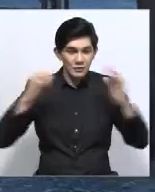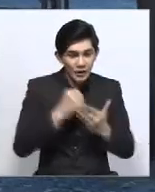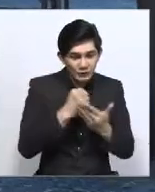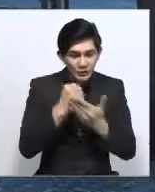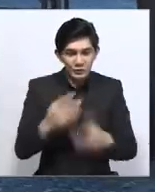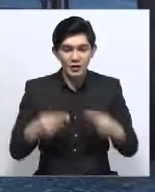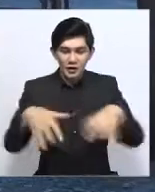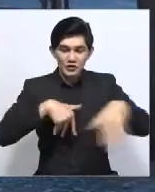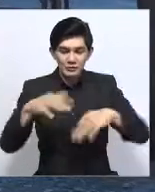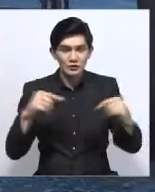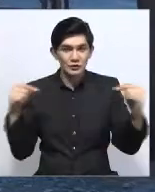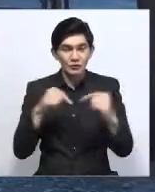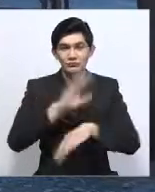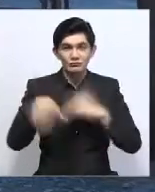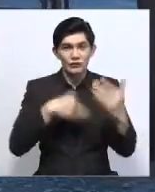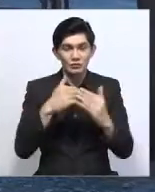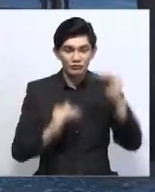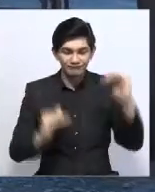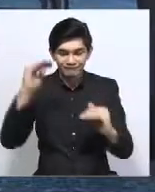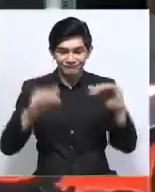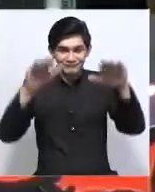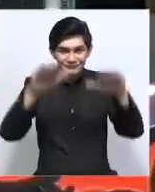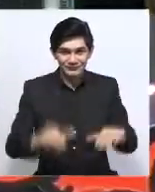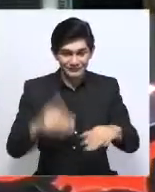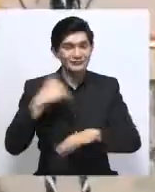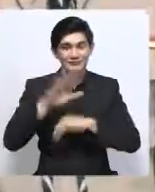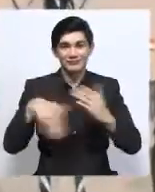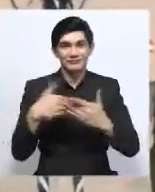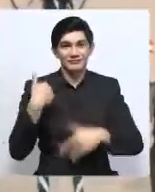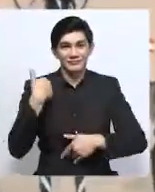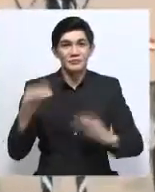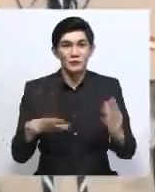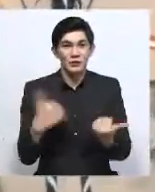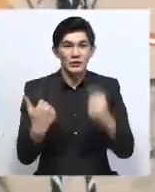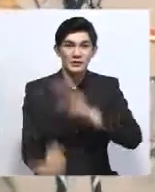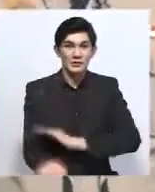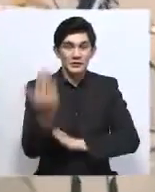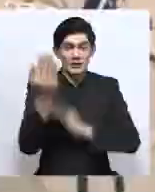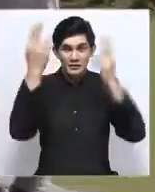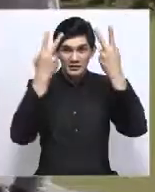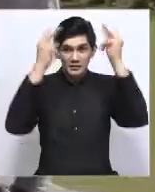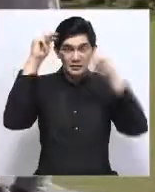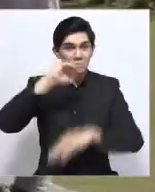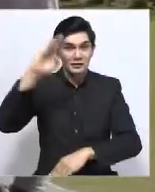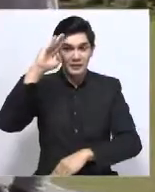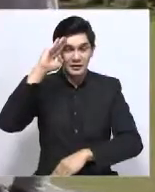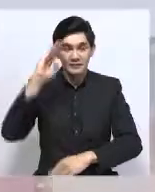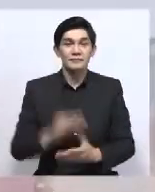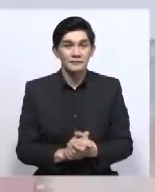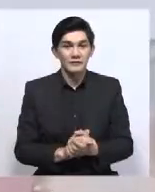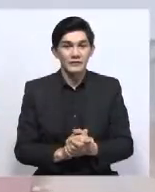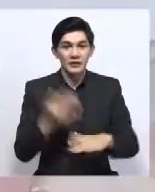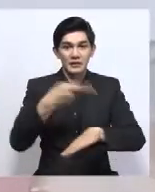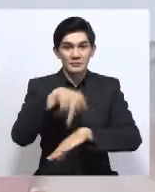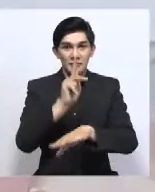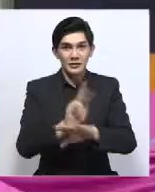ที่สุดค่ะเพื่อลดความเหลื่อมล้ำภายในสังคมค่ะตั้งแต่ช่วงเช้าพลเอกประยุทธ์จันทร์โอชานายกรัฐมนตรีได้เป็น